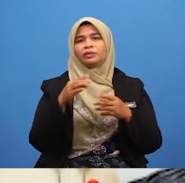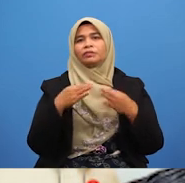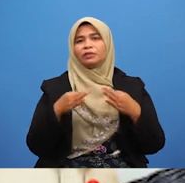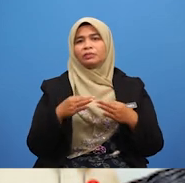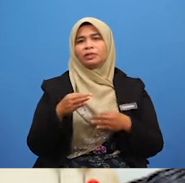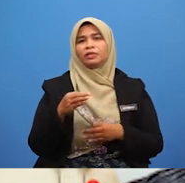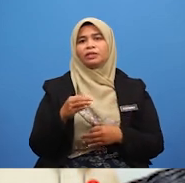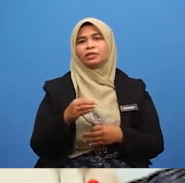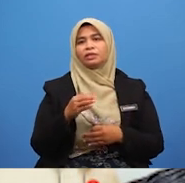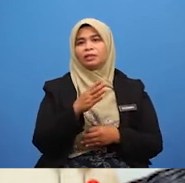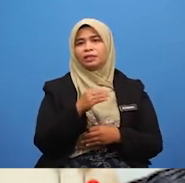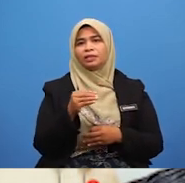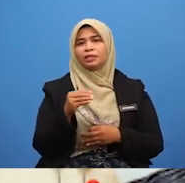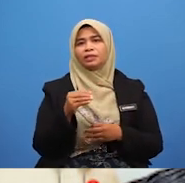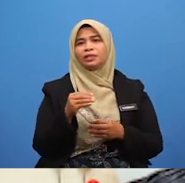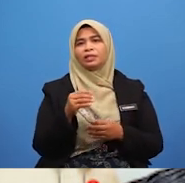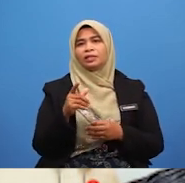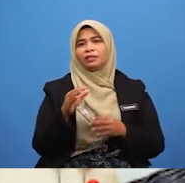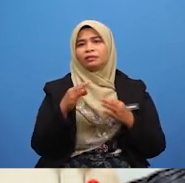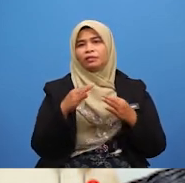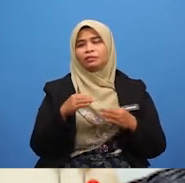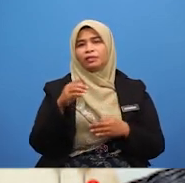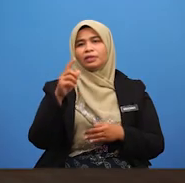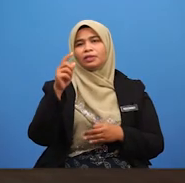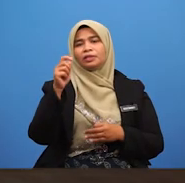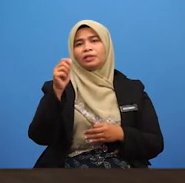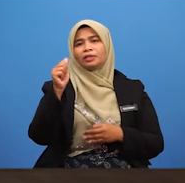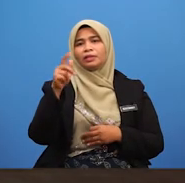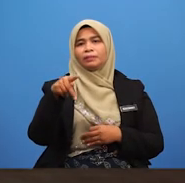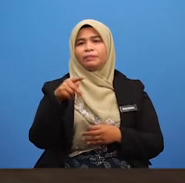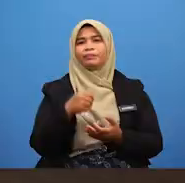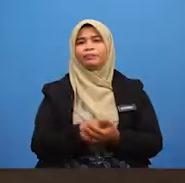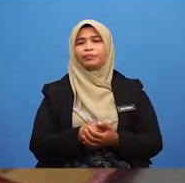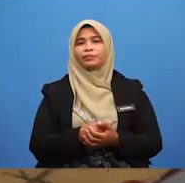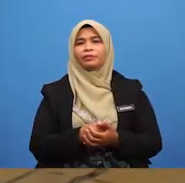tegap. Pilih warna kertas karbon yang sesuai